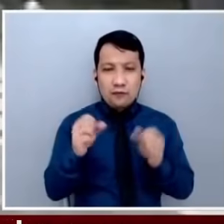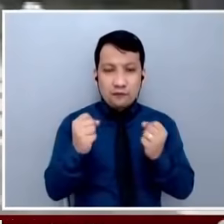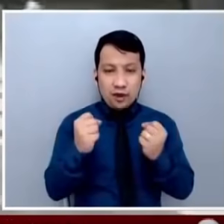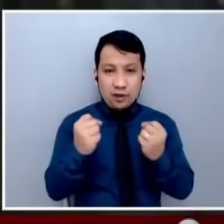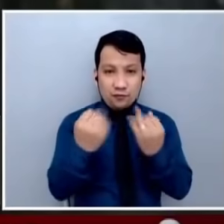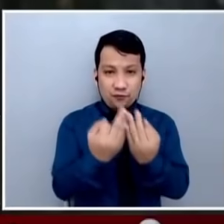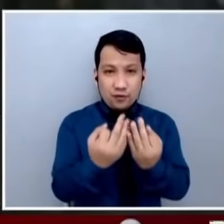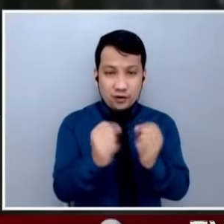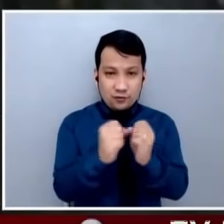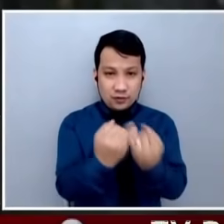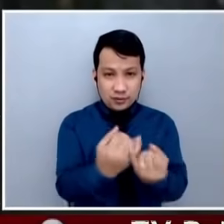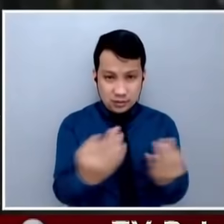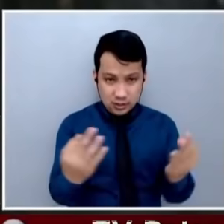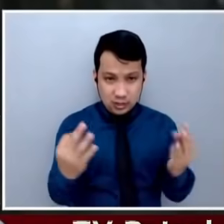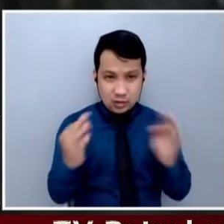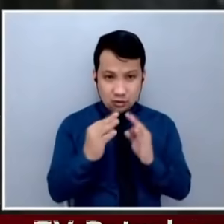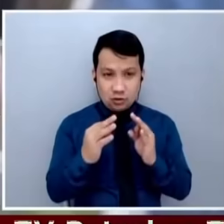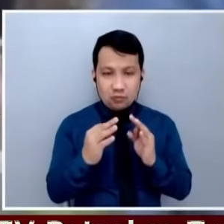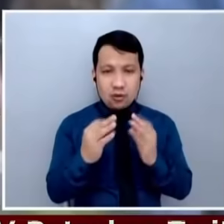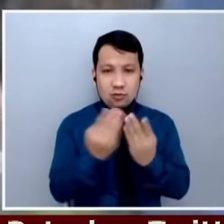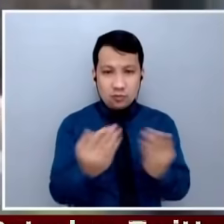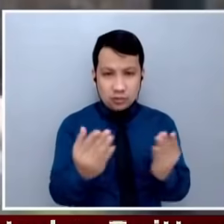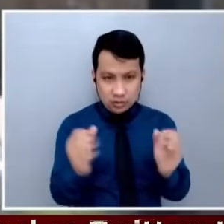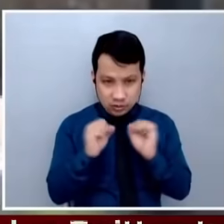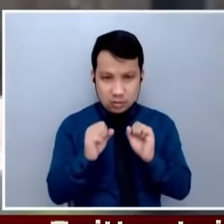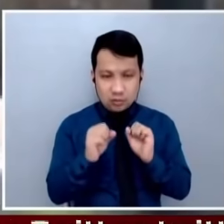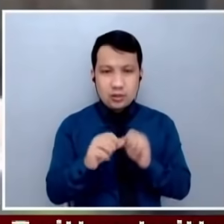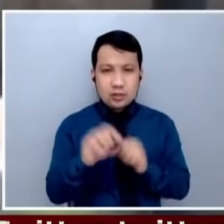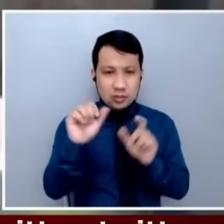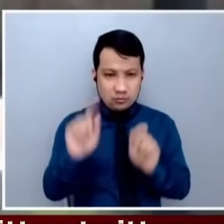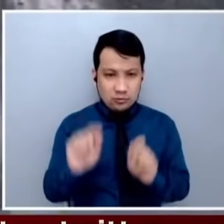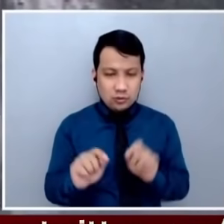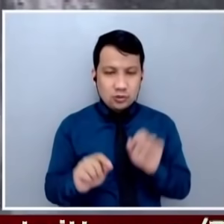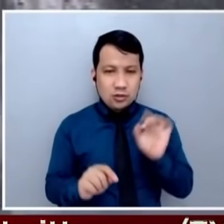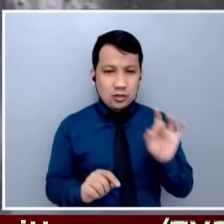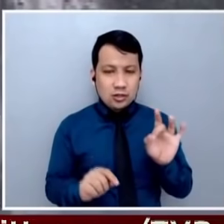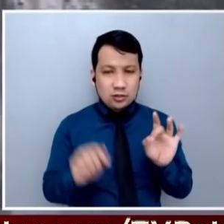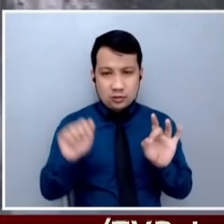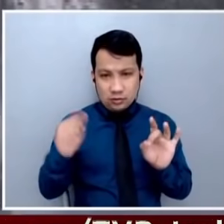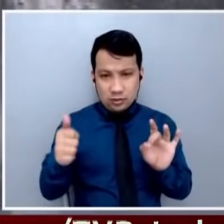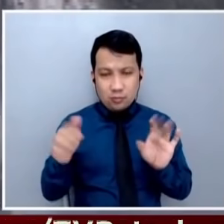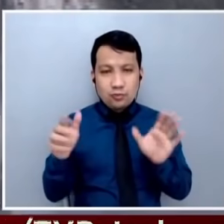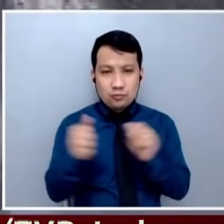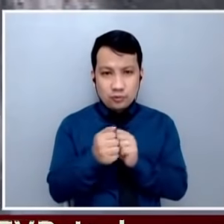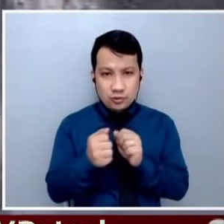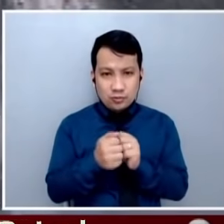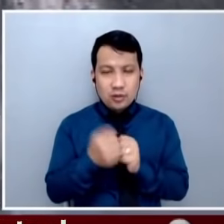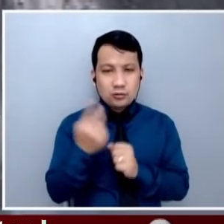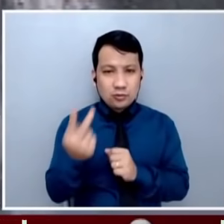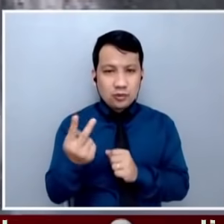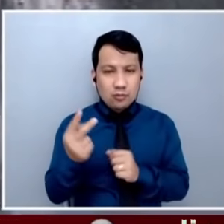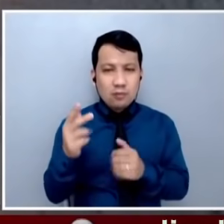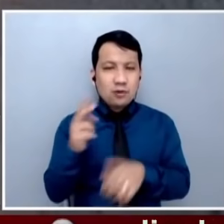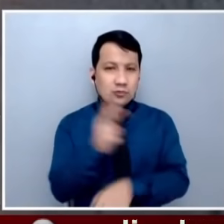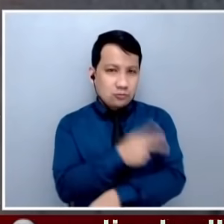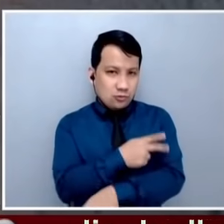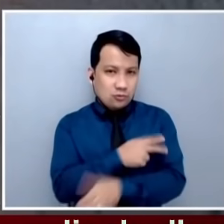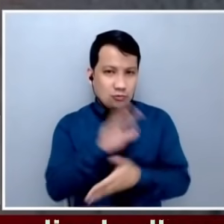de Santiago tuwing Sabado alas 8 hanggang alas 10 ng umaga. Pwede ring sumama ang 2 companion basta fully